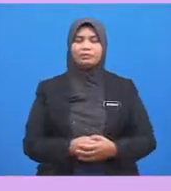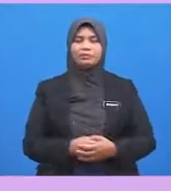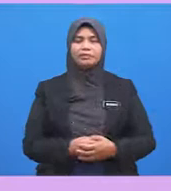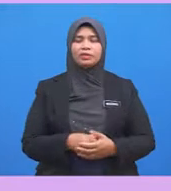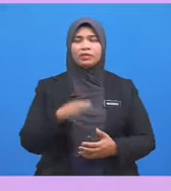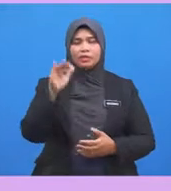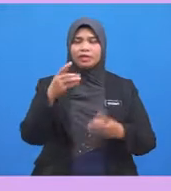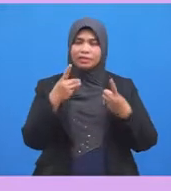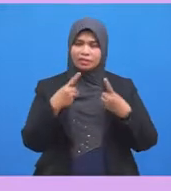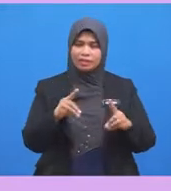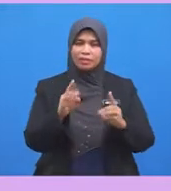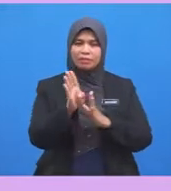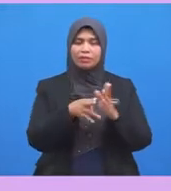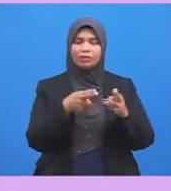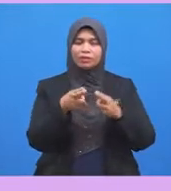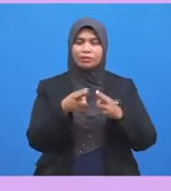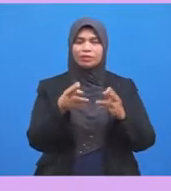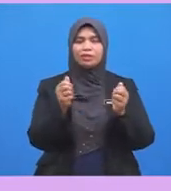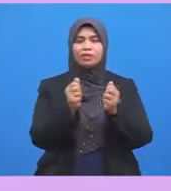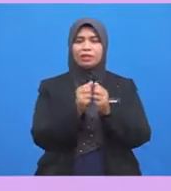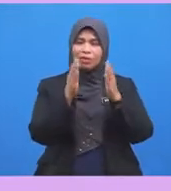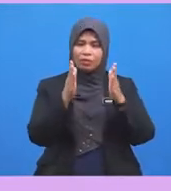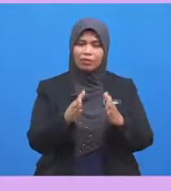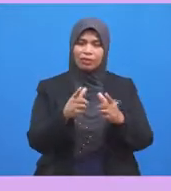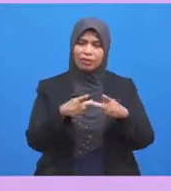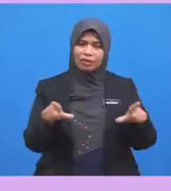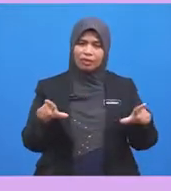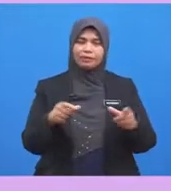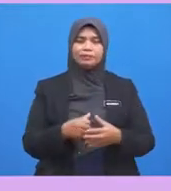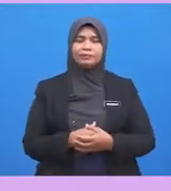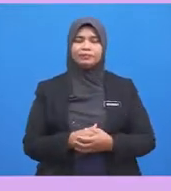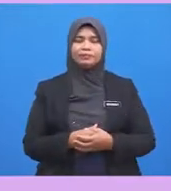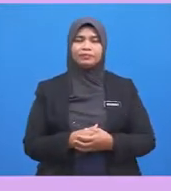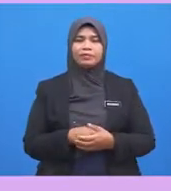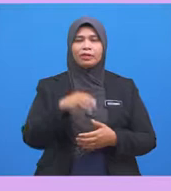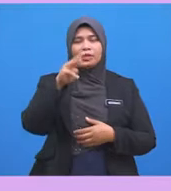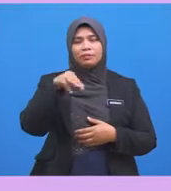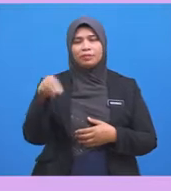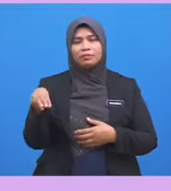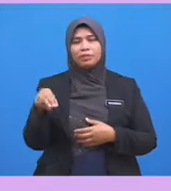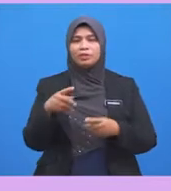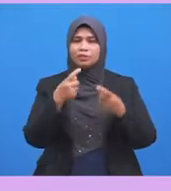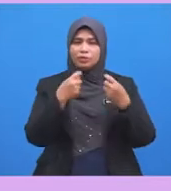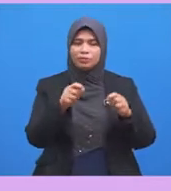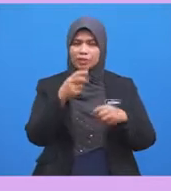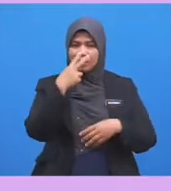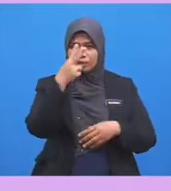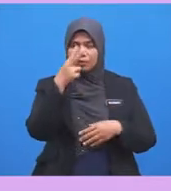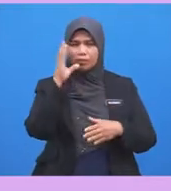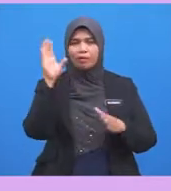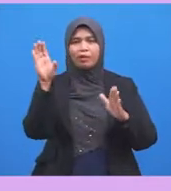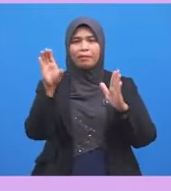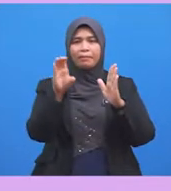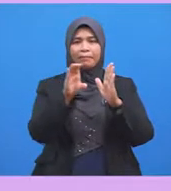yang sedang berurusan dengan orang lain. Murid-murid, cuba perhatikan